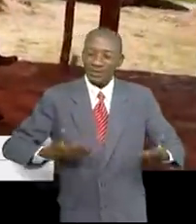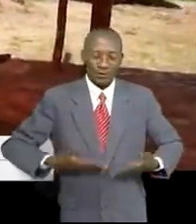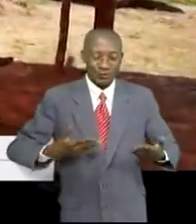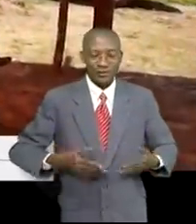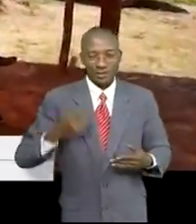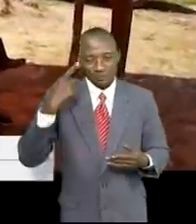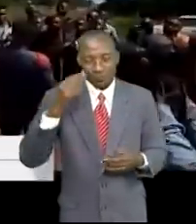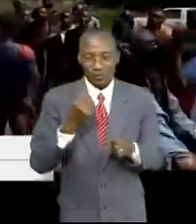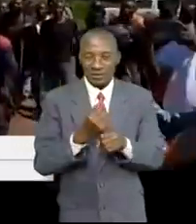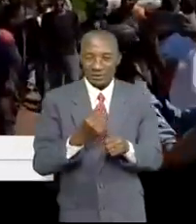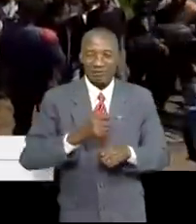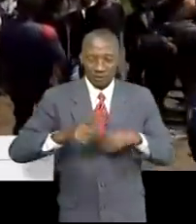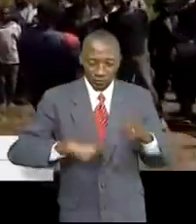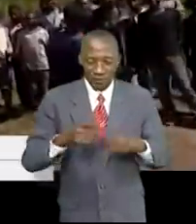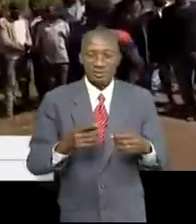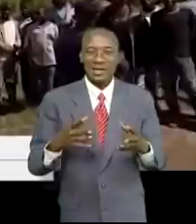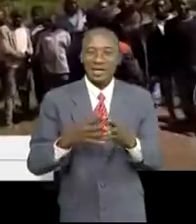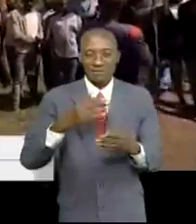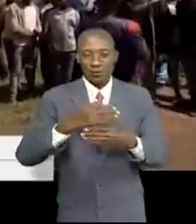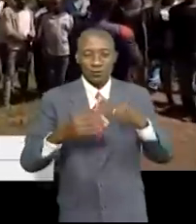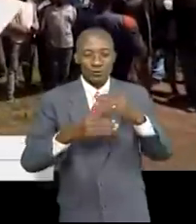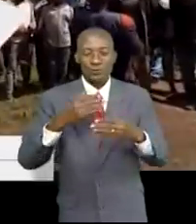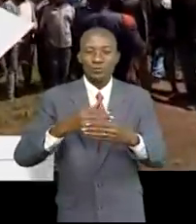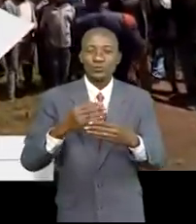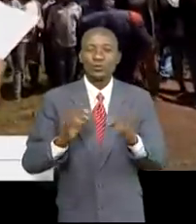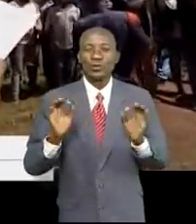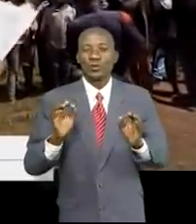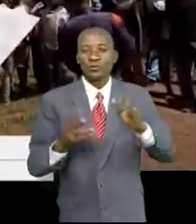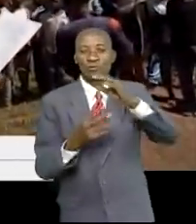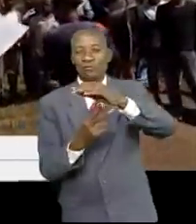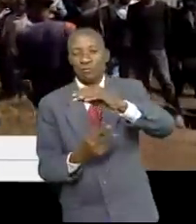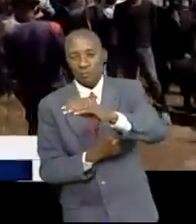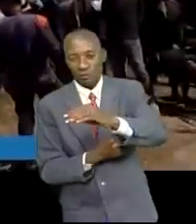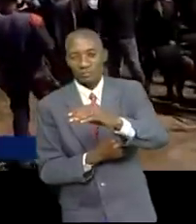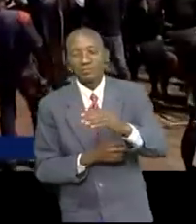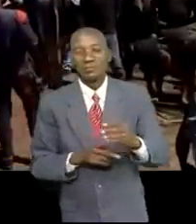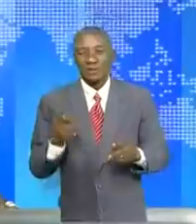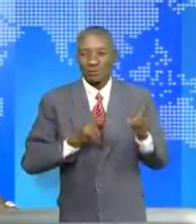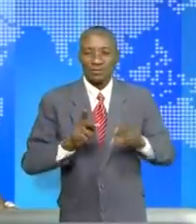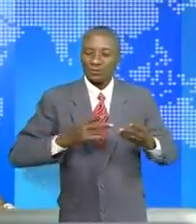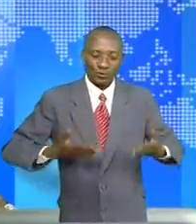le développement s'ensuit avec ses effets collatéraux sur le social, la population riveraine.